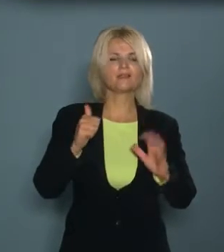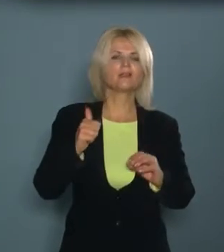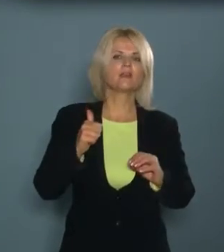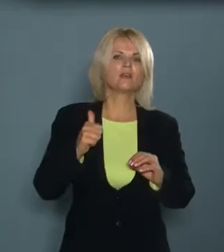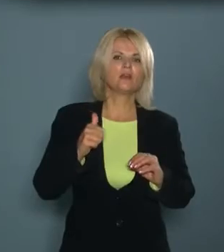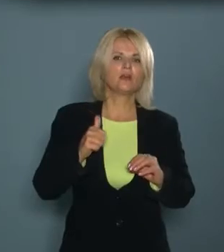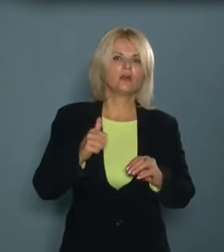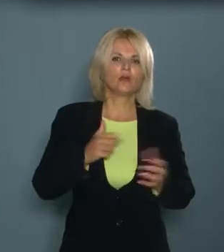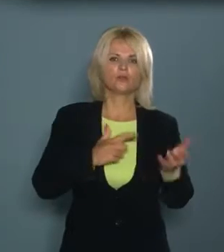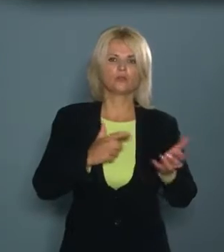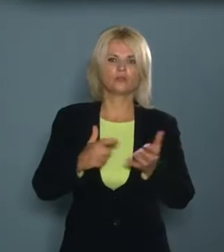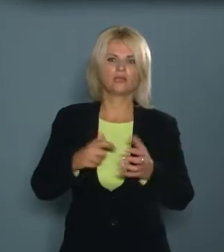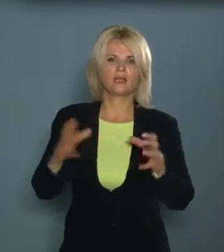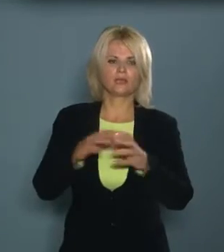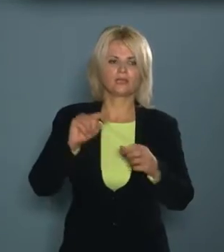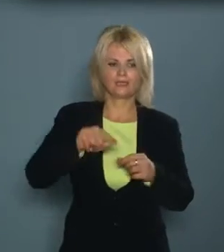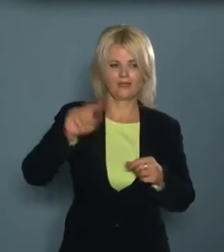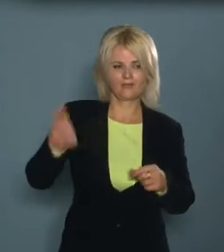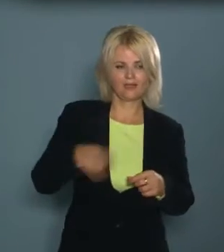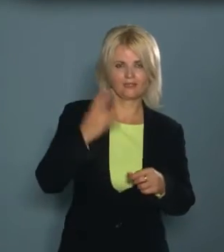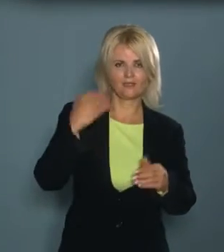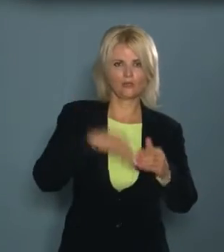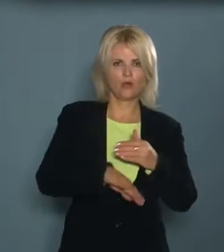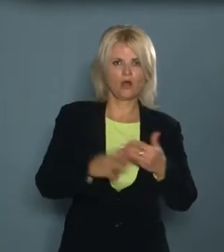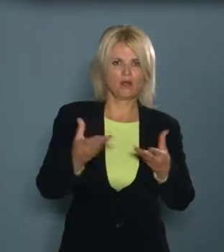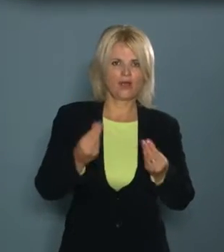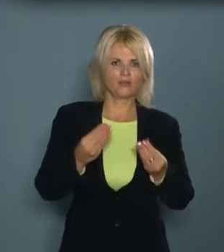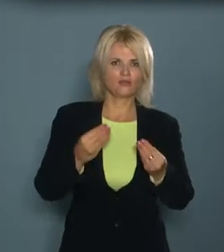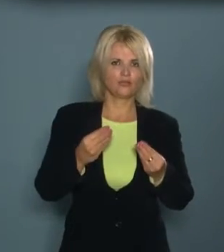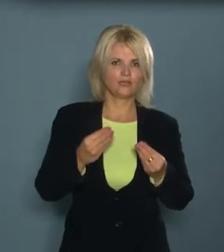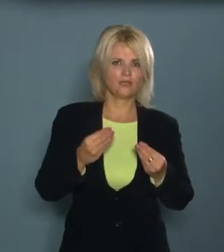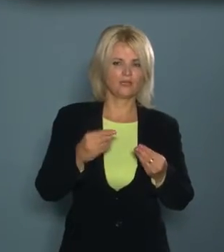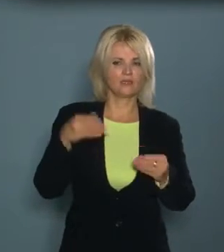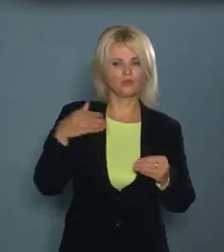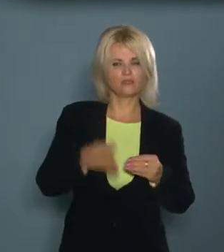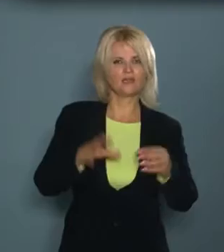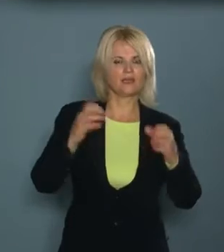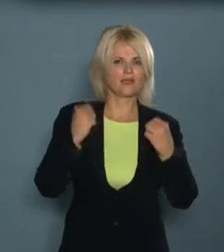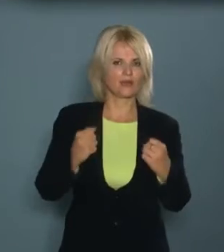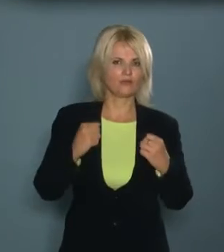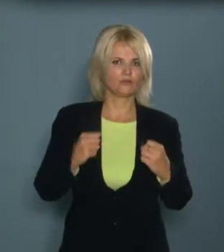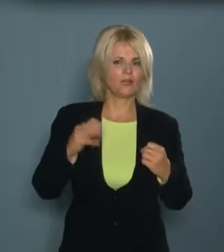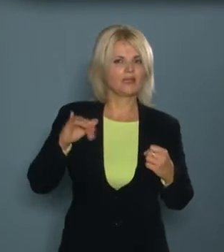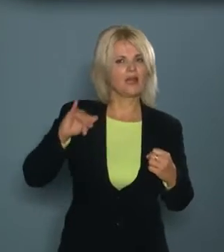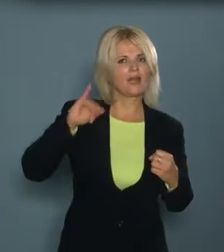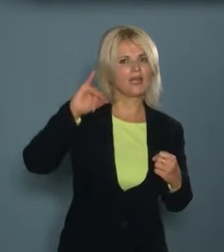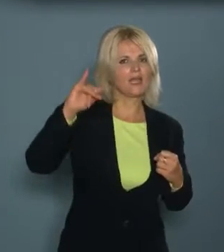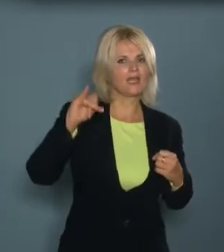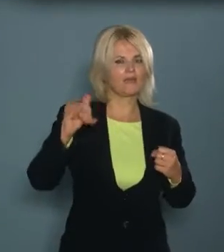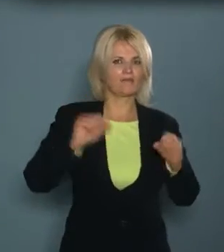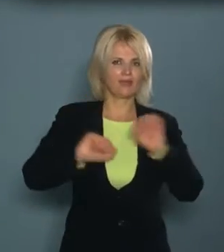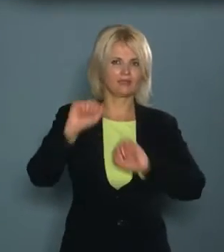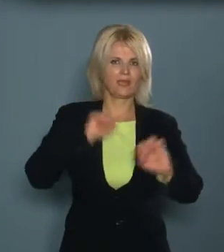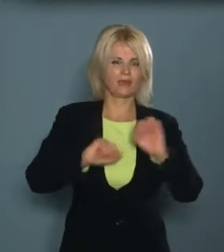Tizérosztály ide vezényelt alegysége, és azt megelőzően hozzájuk erősítésül érkezett Honi Légvédelmi Tizérüteg